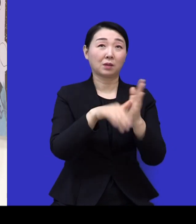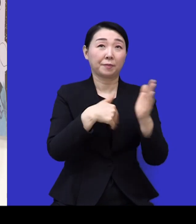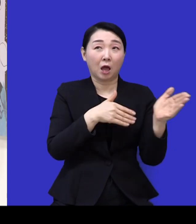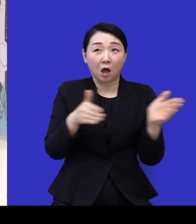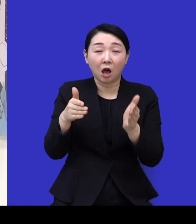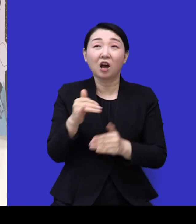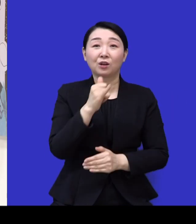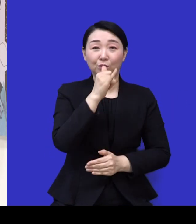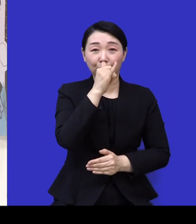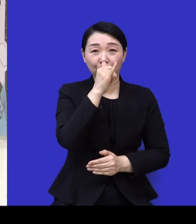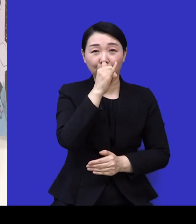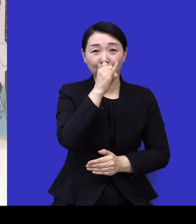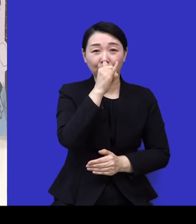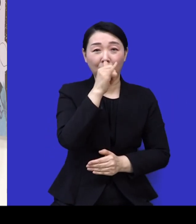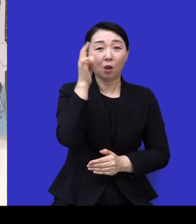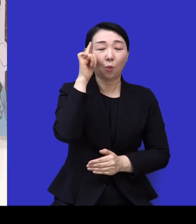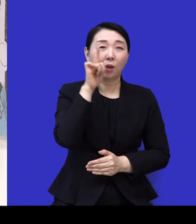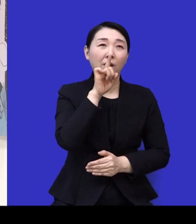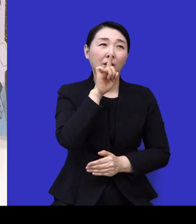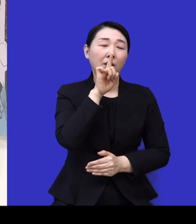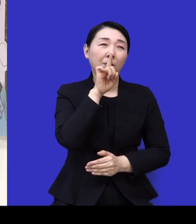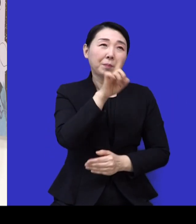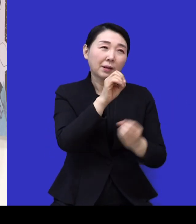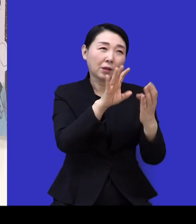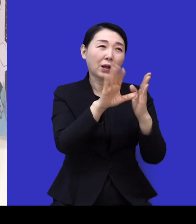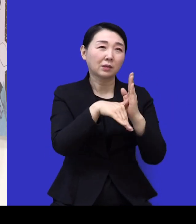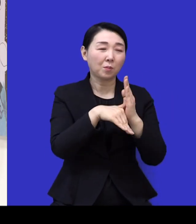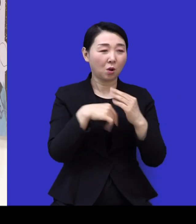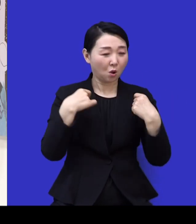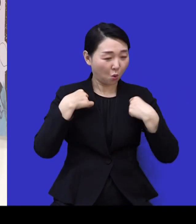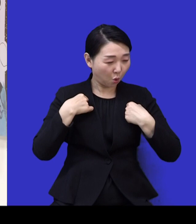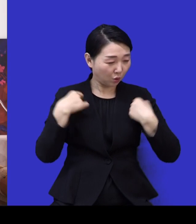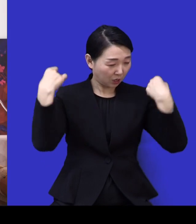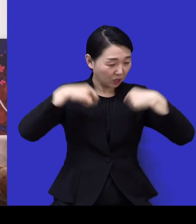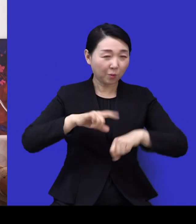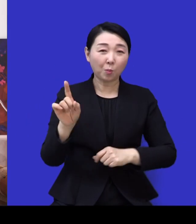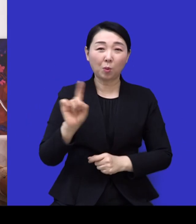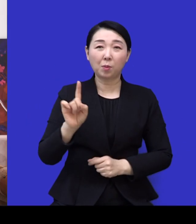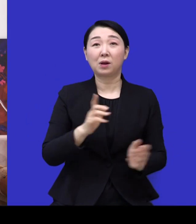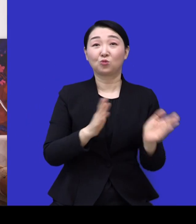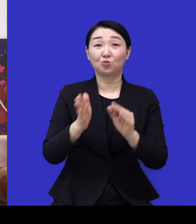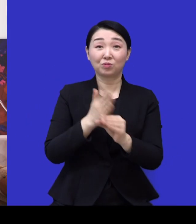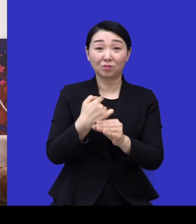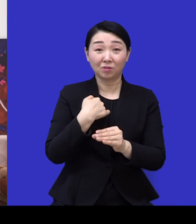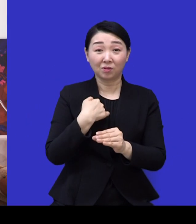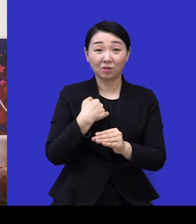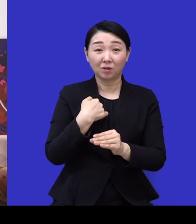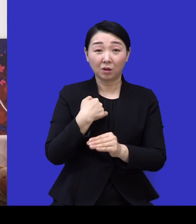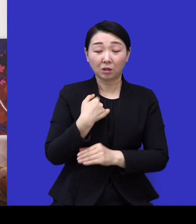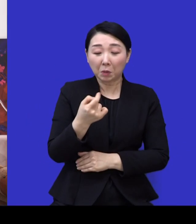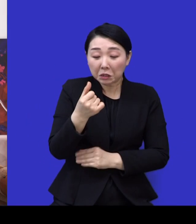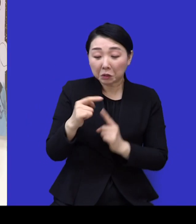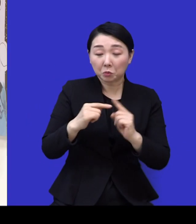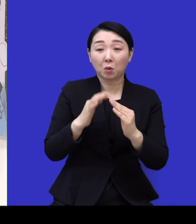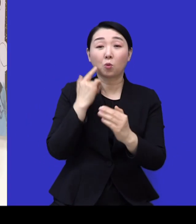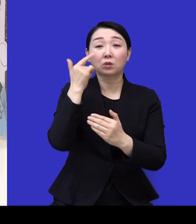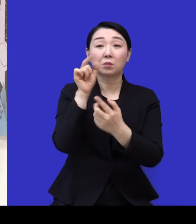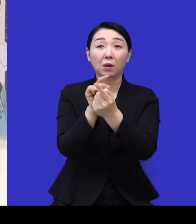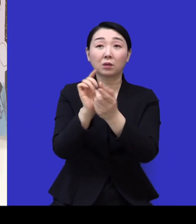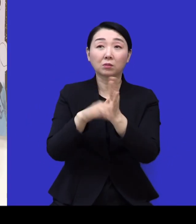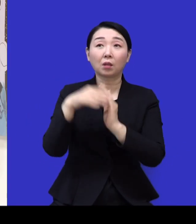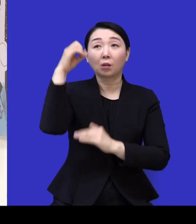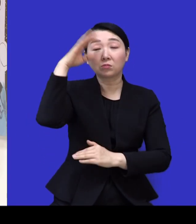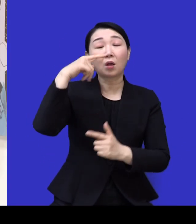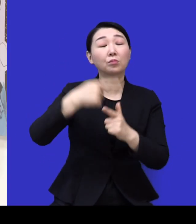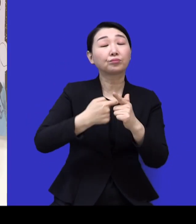준비를 하는 거예요. 무슨 말을 할까? 옷을 뭐 입고 가지? 막 이런 준비를 하는 거예요. 예. 조그만 교회 목사님 만날 때는 아무